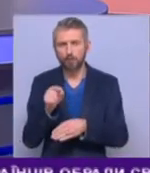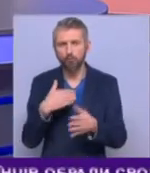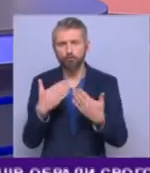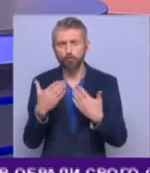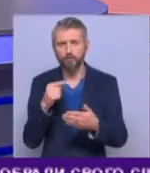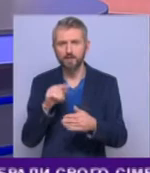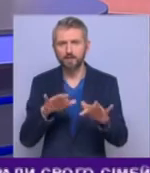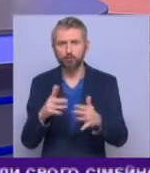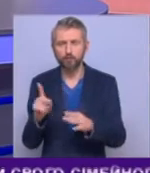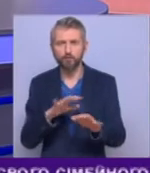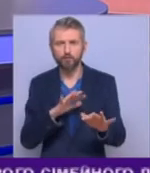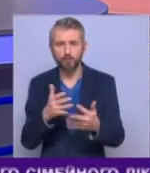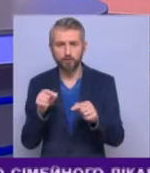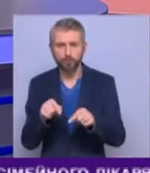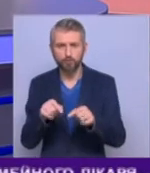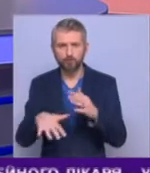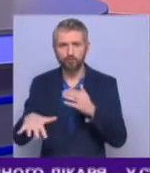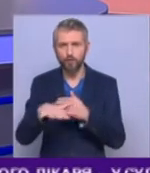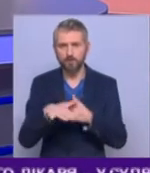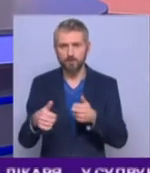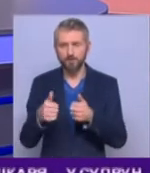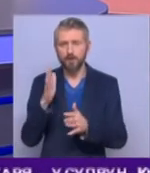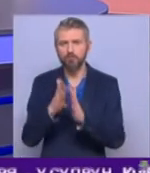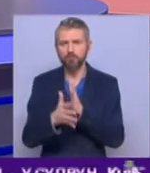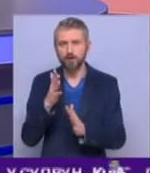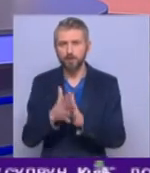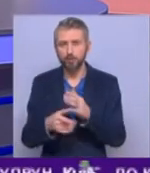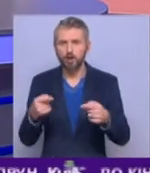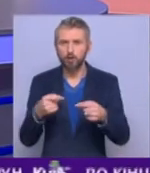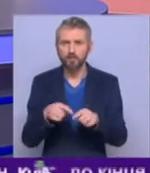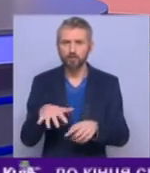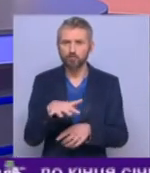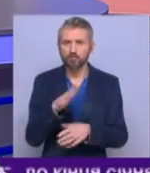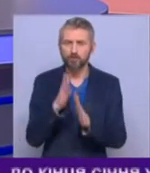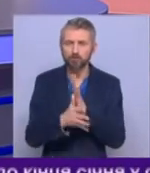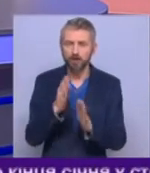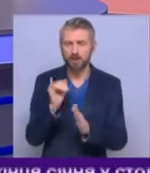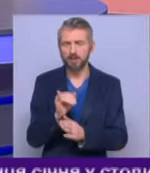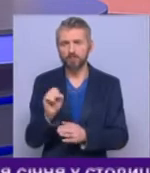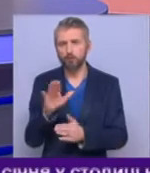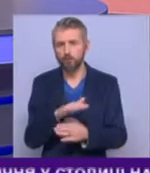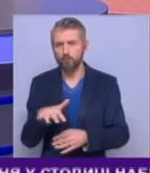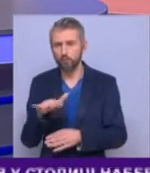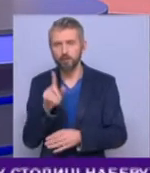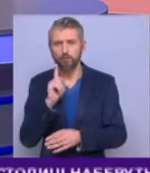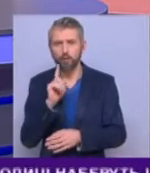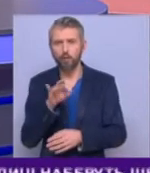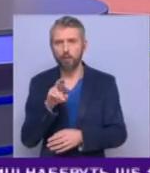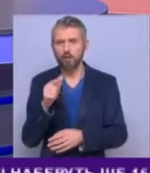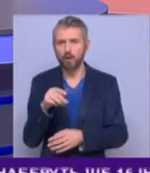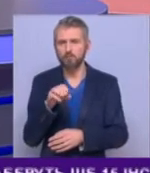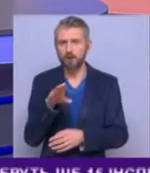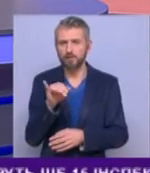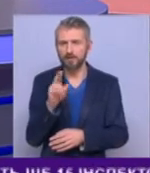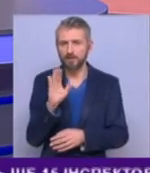стосується тієї історії, що відбувається тут у дворі на Хрещатику, на розі Хрещатика і Європейської площі. А поки що от Олег Матійців,